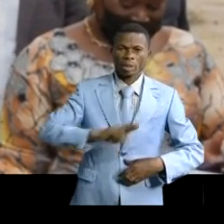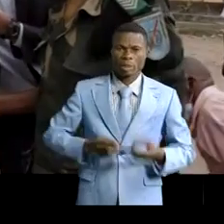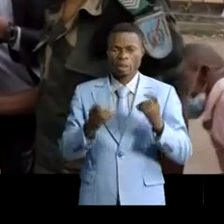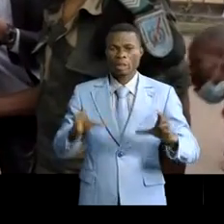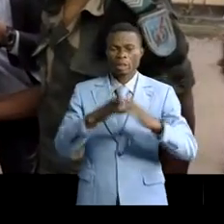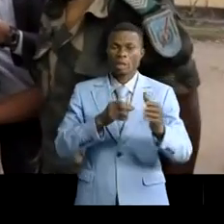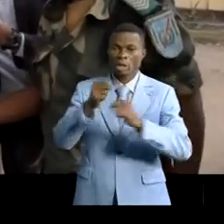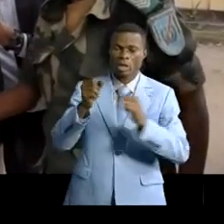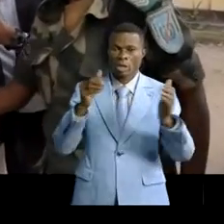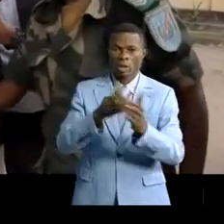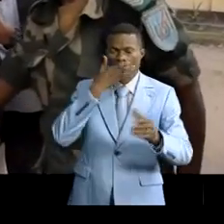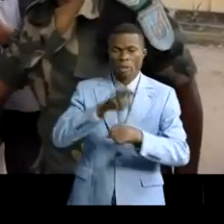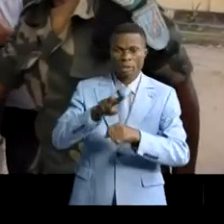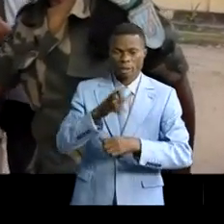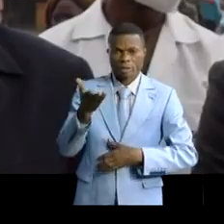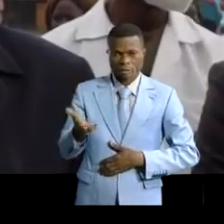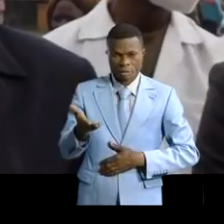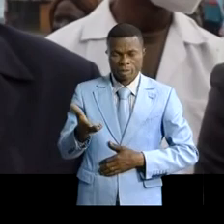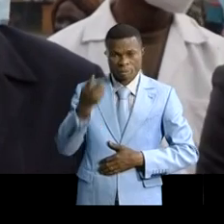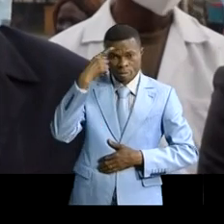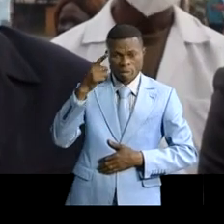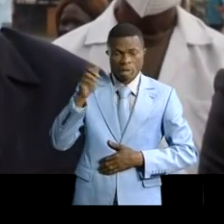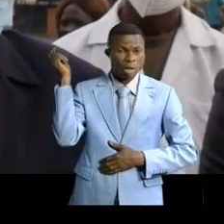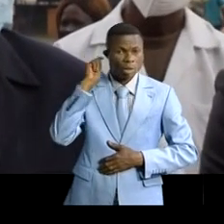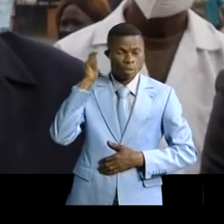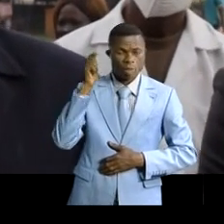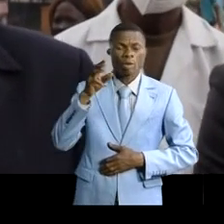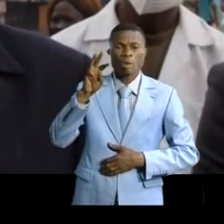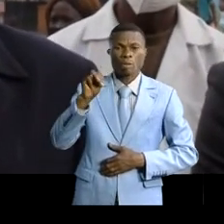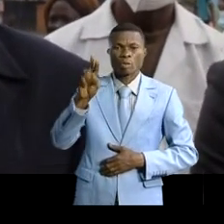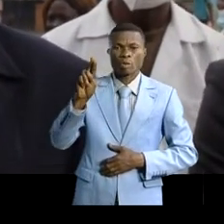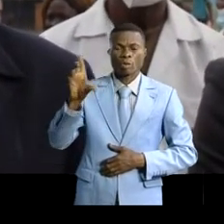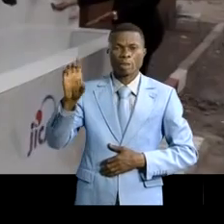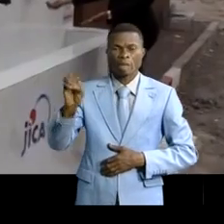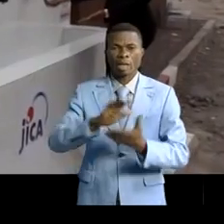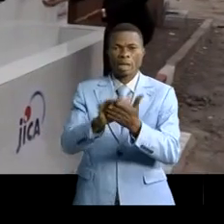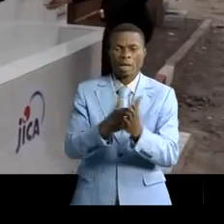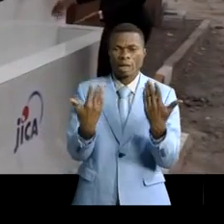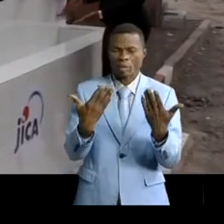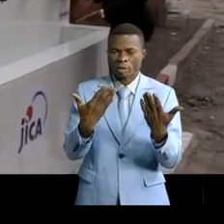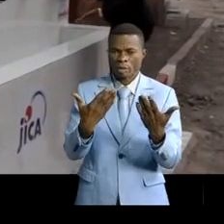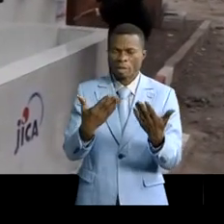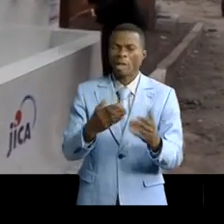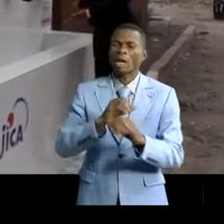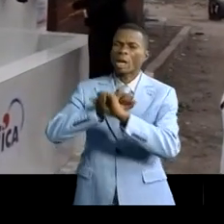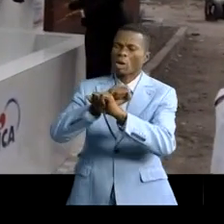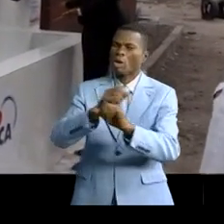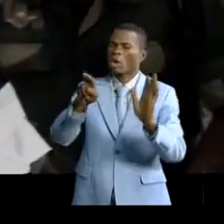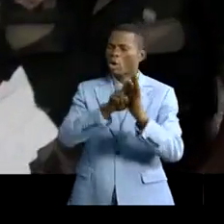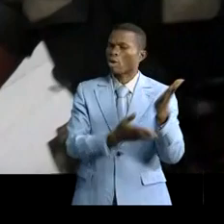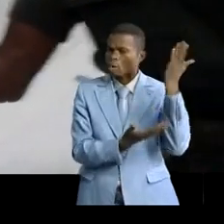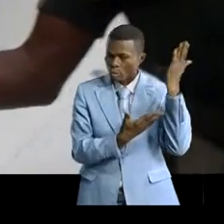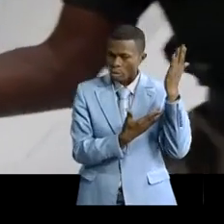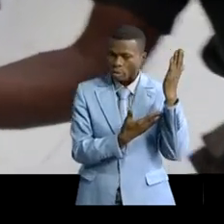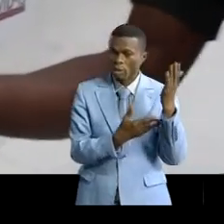la lutte contre la COVID-19. Pour le professeur Muyembe, le lavage des mains étant un des gestes barrières phares,